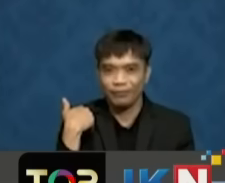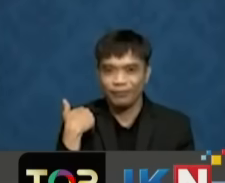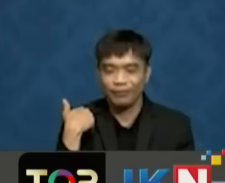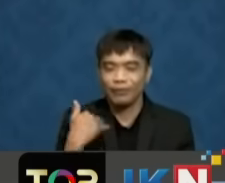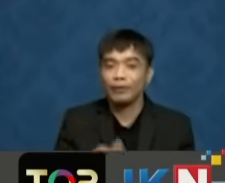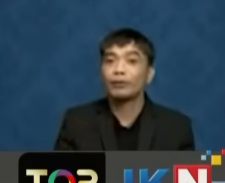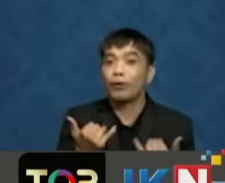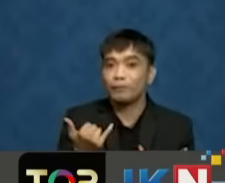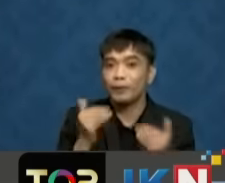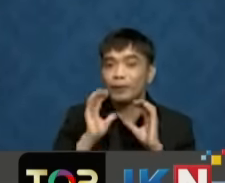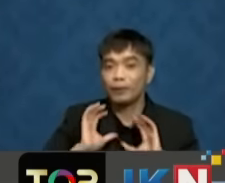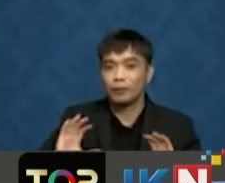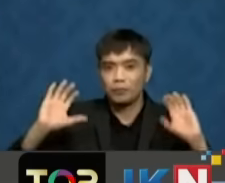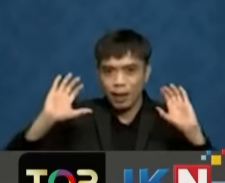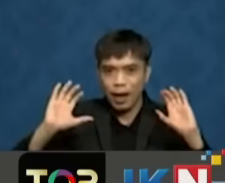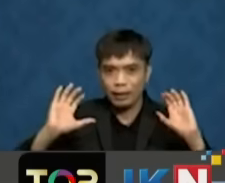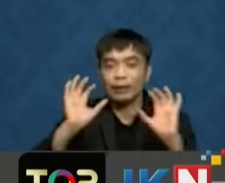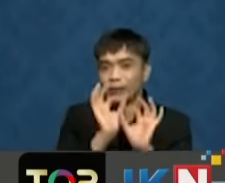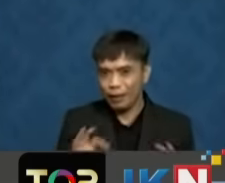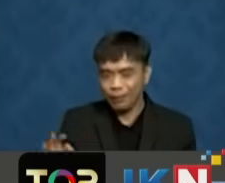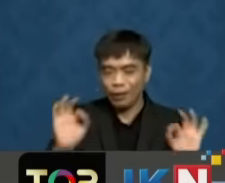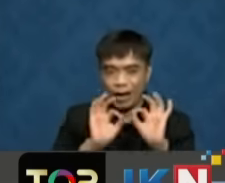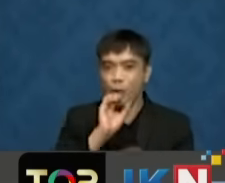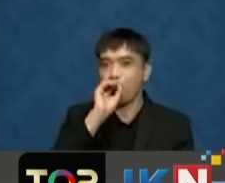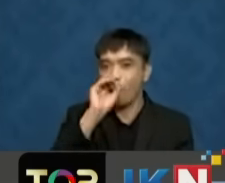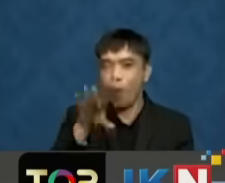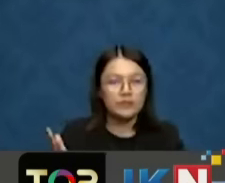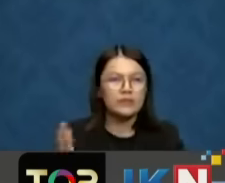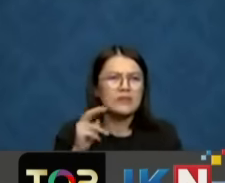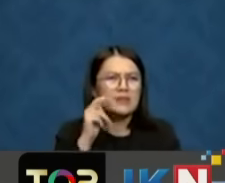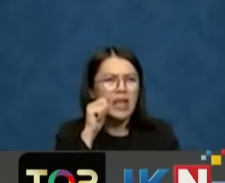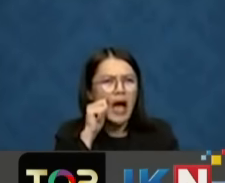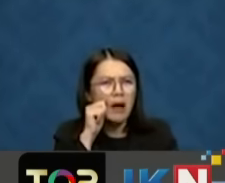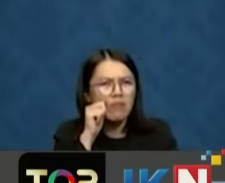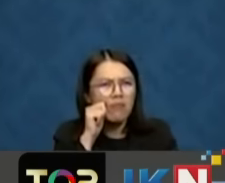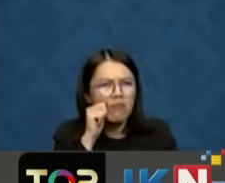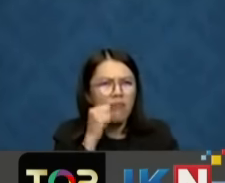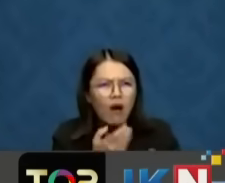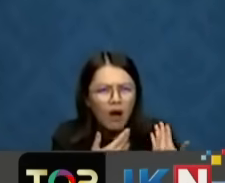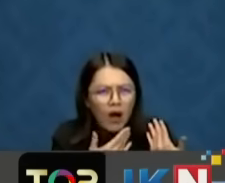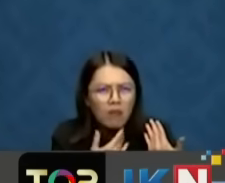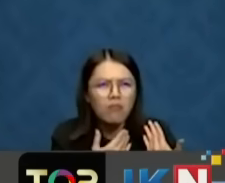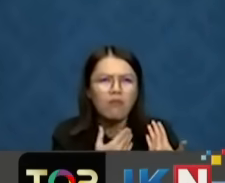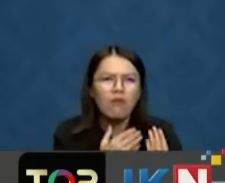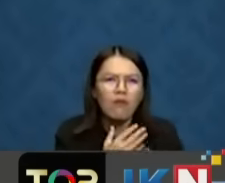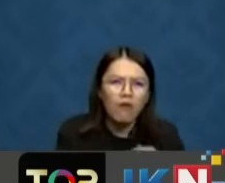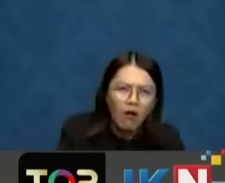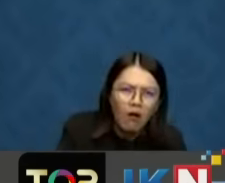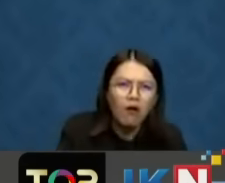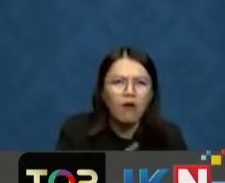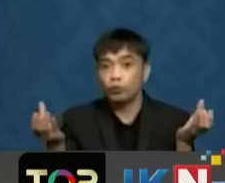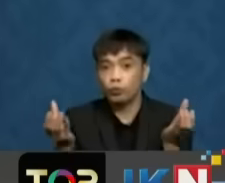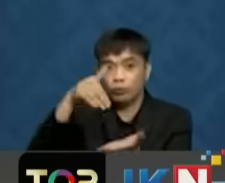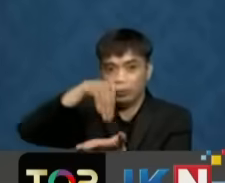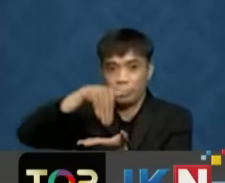ประจำเช่นเงินบำเหน็จบำนาญข้าราชการเงินอุดหนุนชดเชยสินค้าอุปโภคบริโภคเงินสมทบกองทุนต่